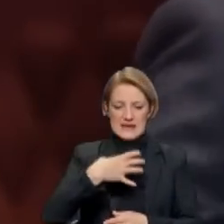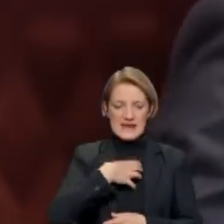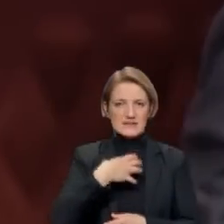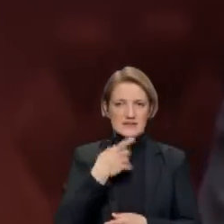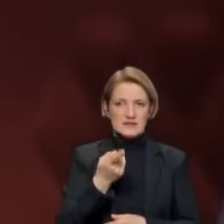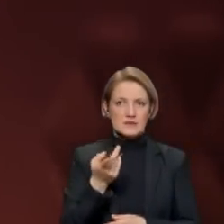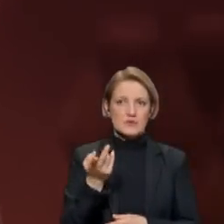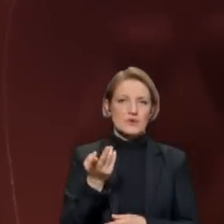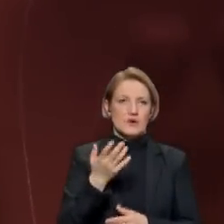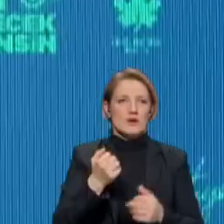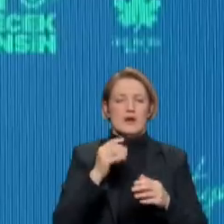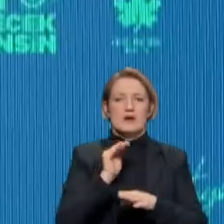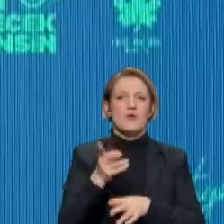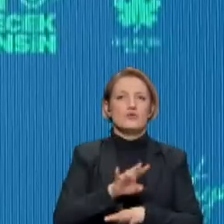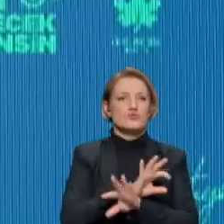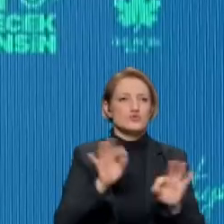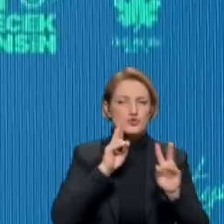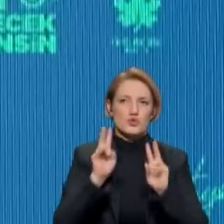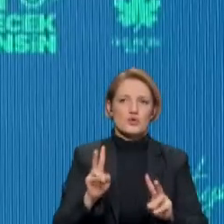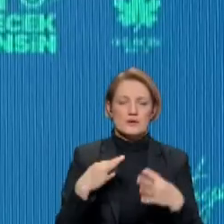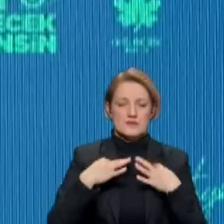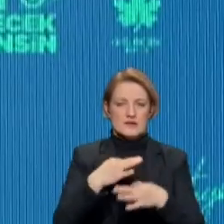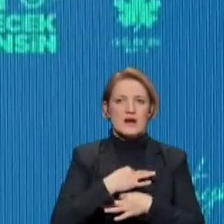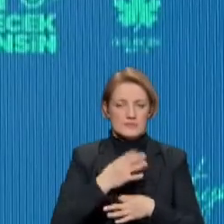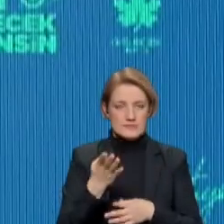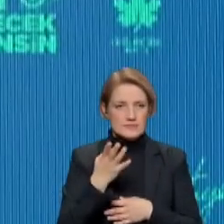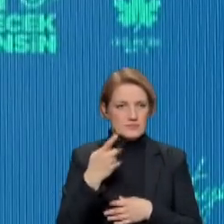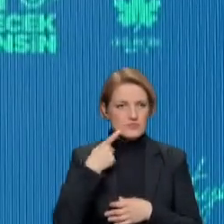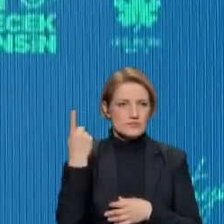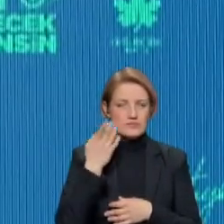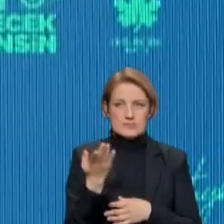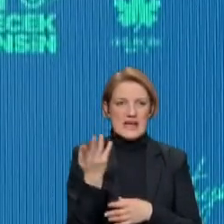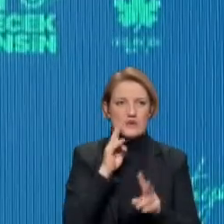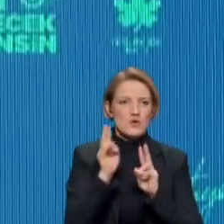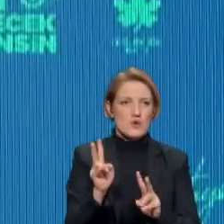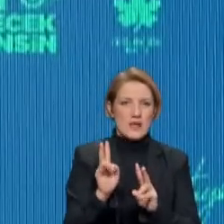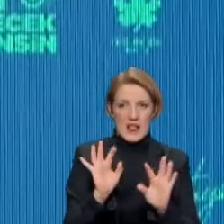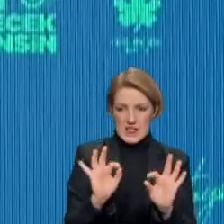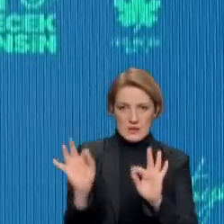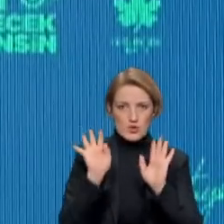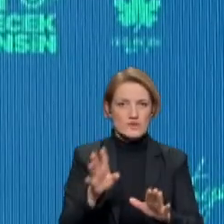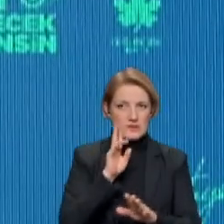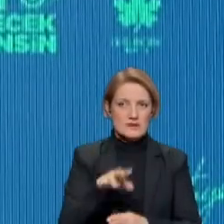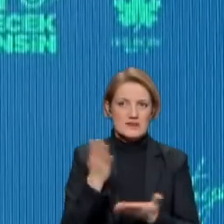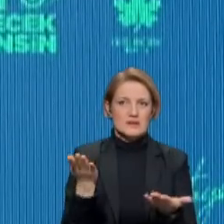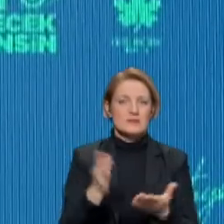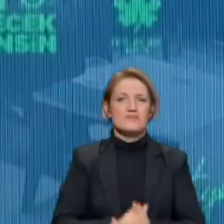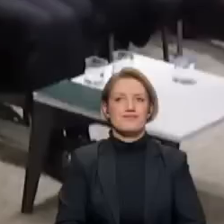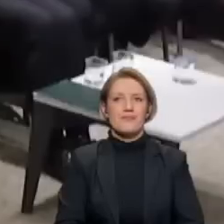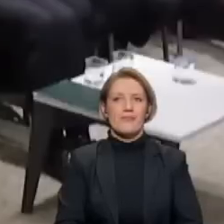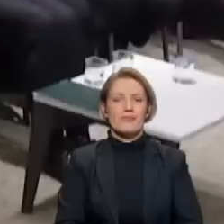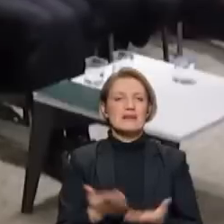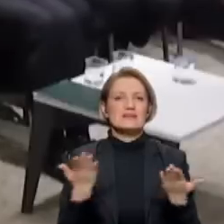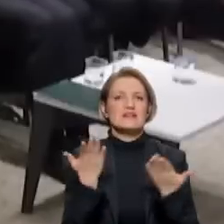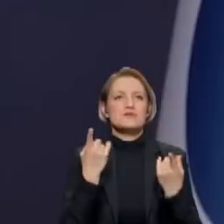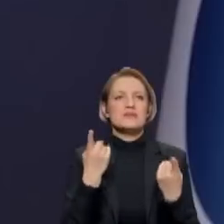kendisini fani olarak görüyor dedi. Sayın Cumhurbaşkanımız kendini fani görüyor diyor. Ne görseydi, baki mi görseydi mübarek? Baki mi görseydi?